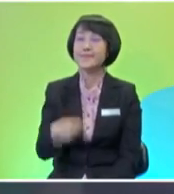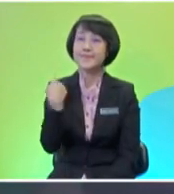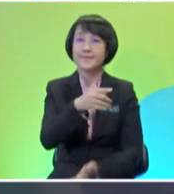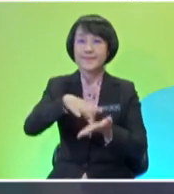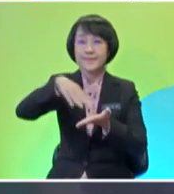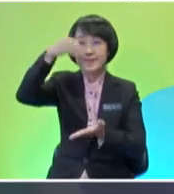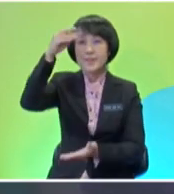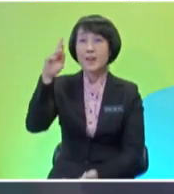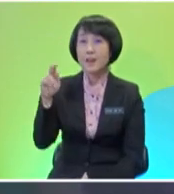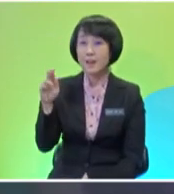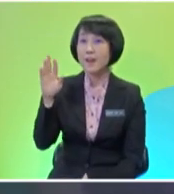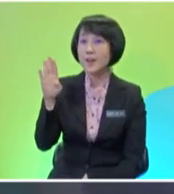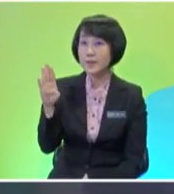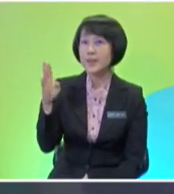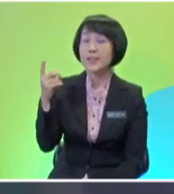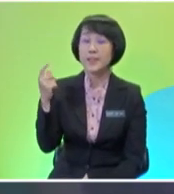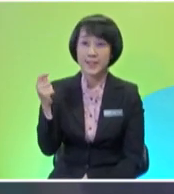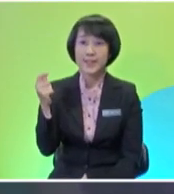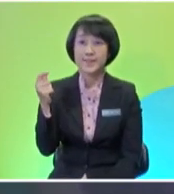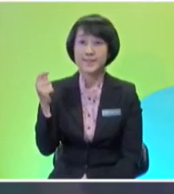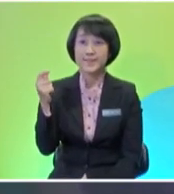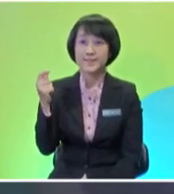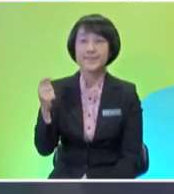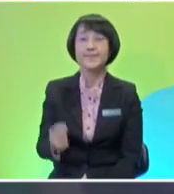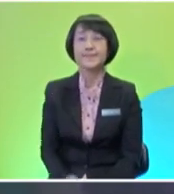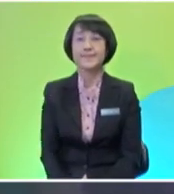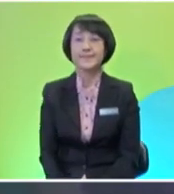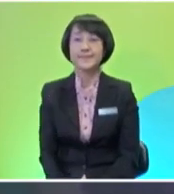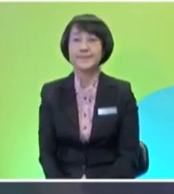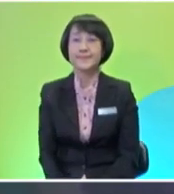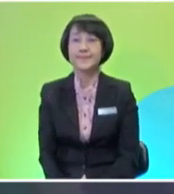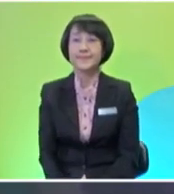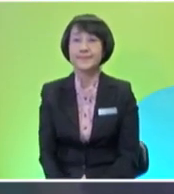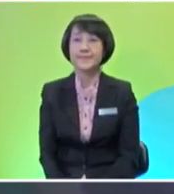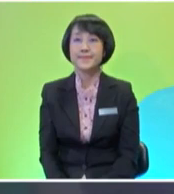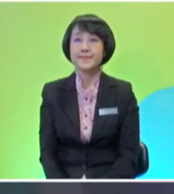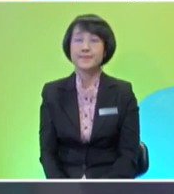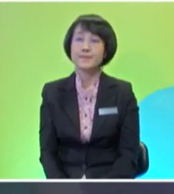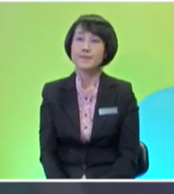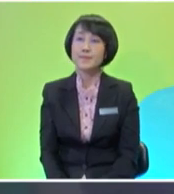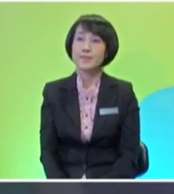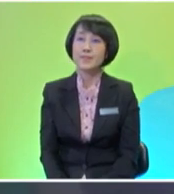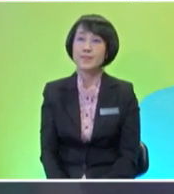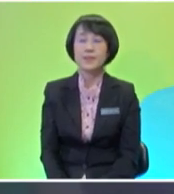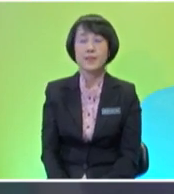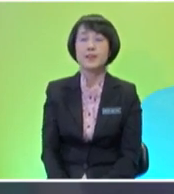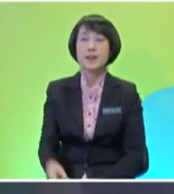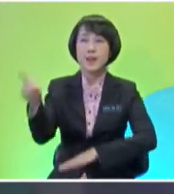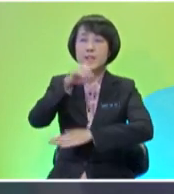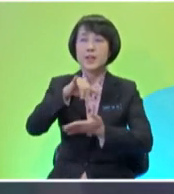RBT. Betul. Ataupun reka bentuk dan teknologi. Jadi, kalau hari itu kita belajar mengenai solar juga, hari